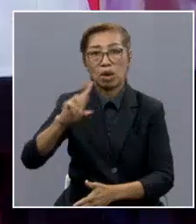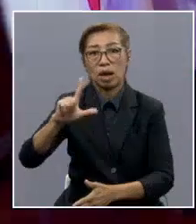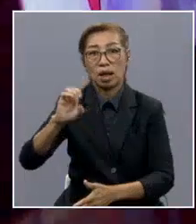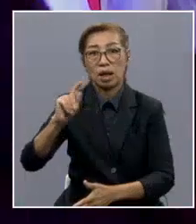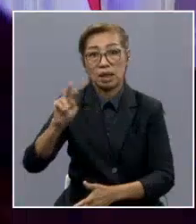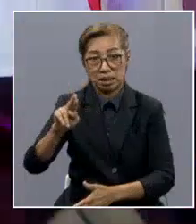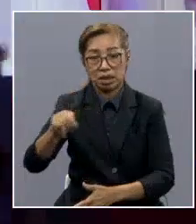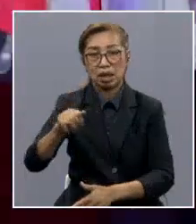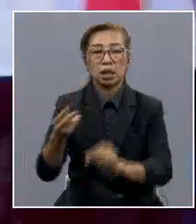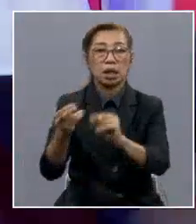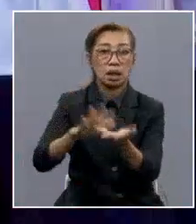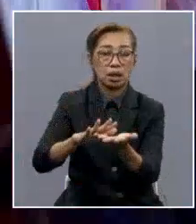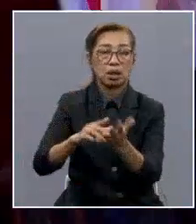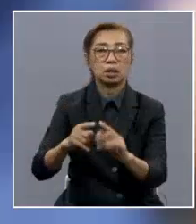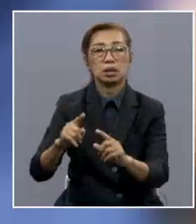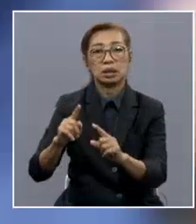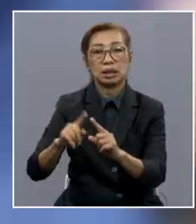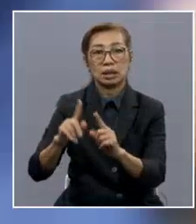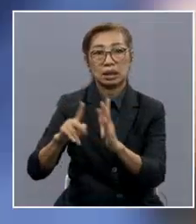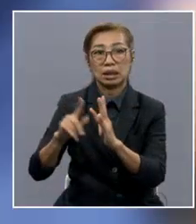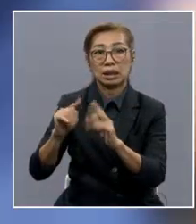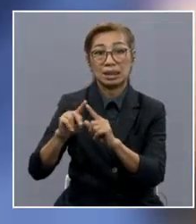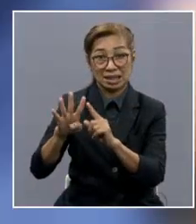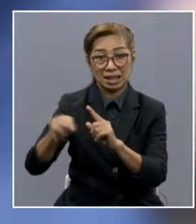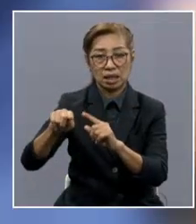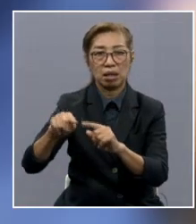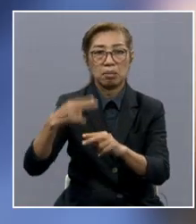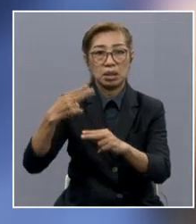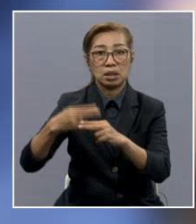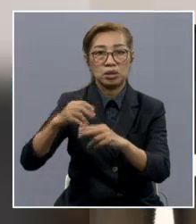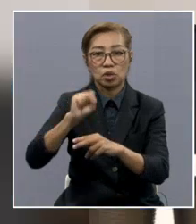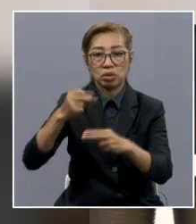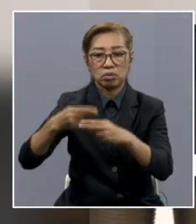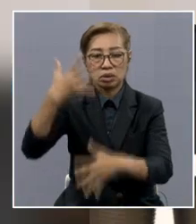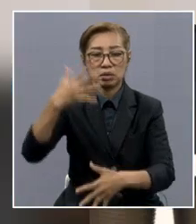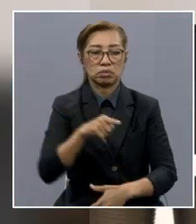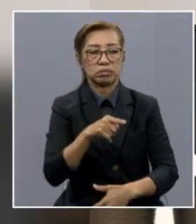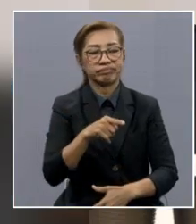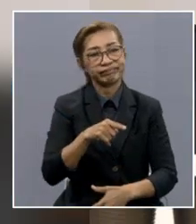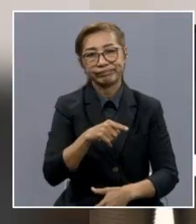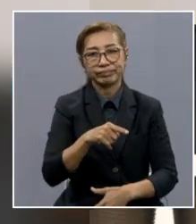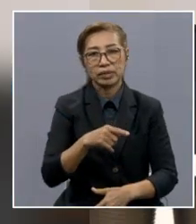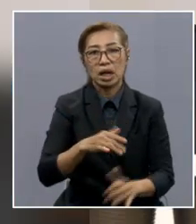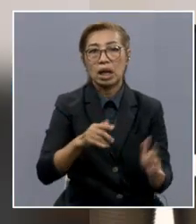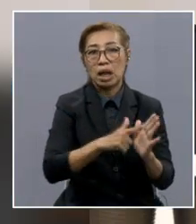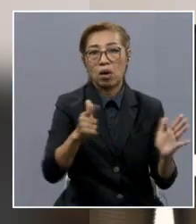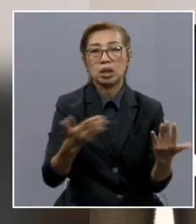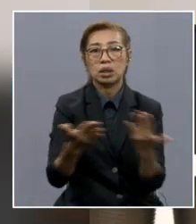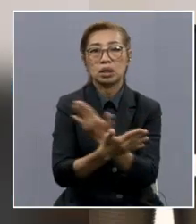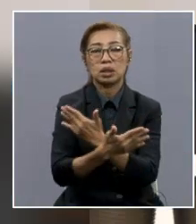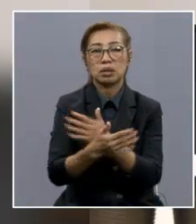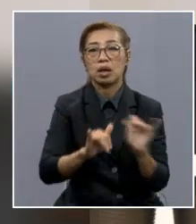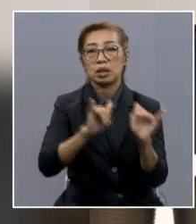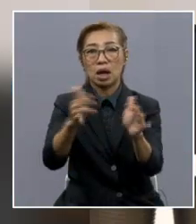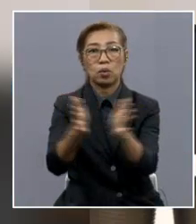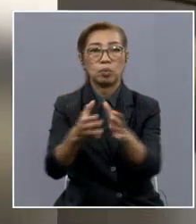ต4ที่ถูกเสนอให้ขึ้นบัญชีรายชื่อแต่ว่าสสชวลิตเนี่ยเลือกที่จะไปอยู่กับพรรคไทยสร้างไทยแทนแล้วก็เพิ่งเปิดตัวกันไป